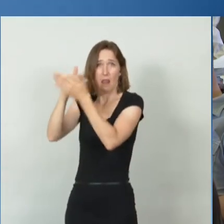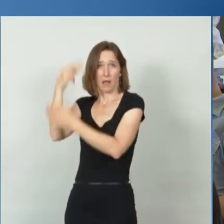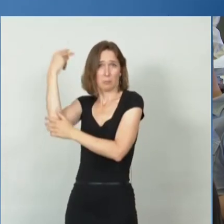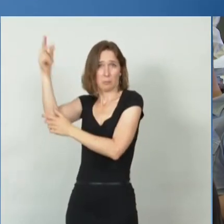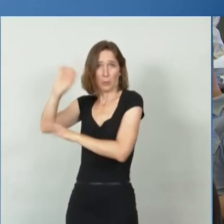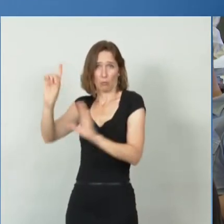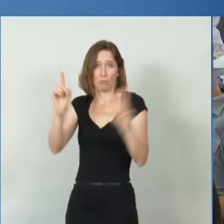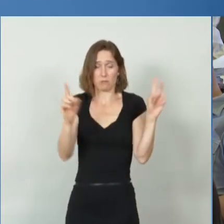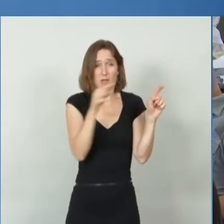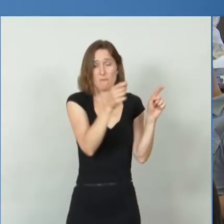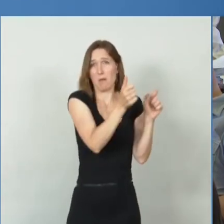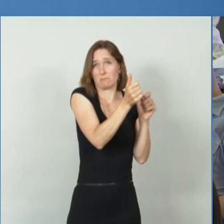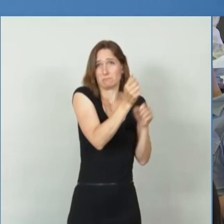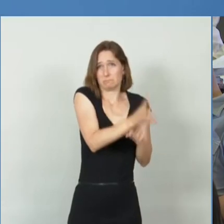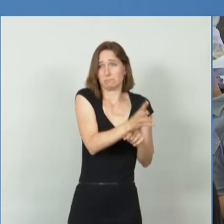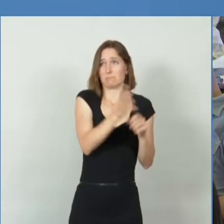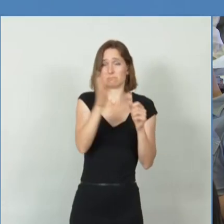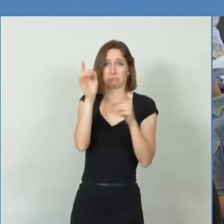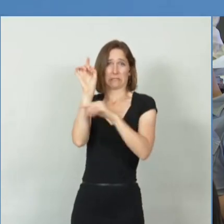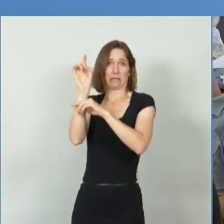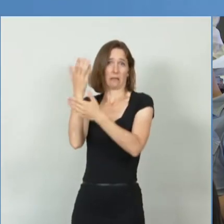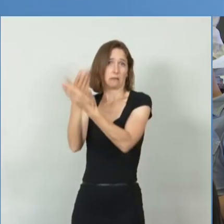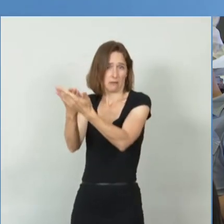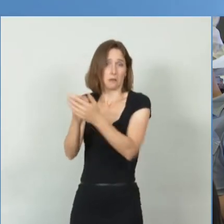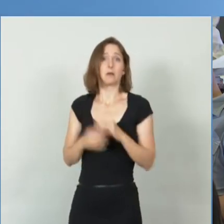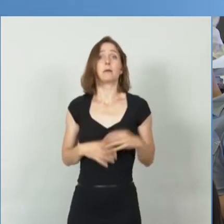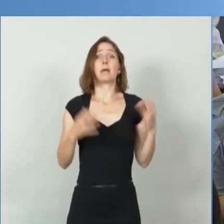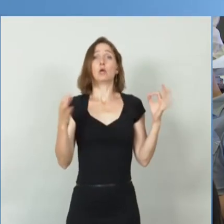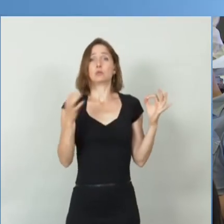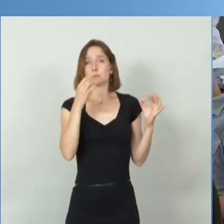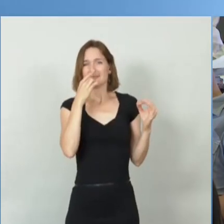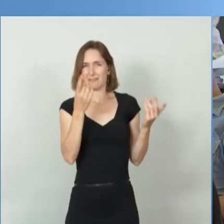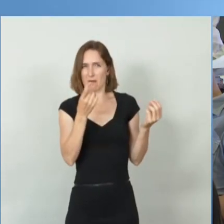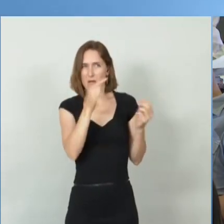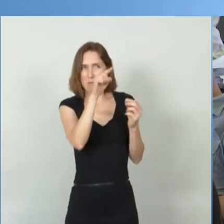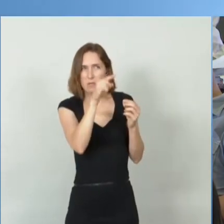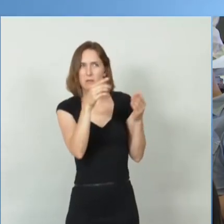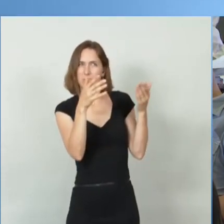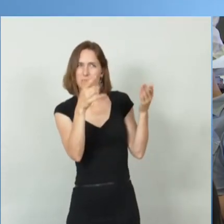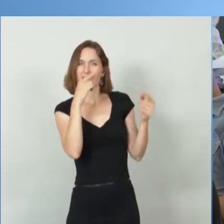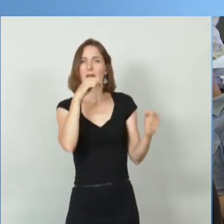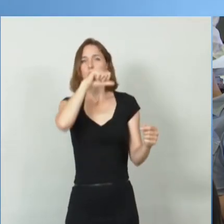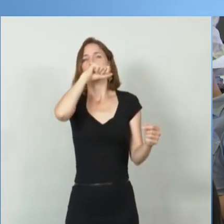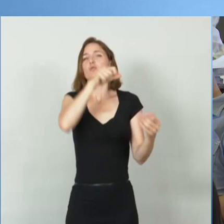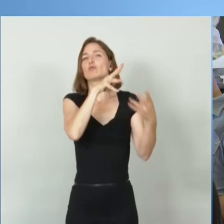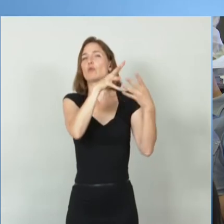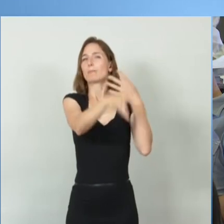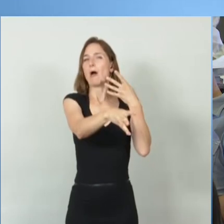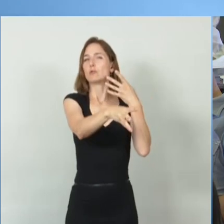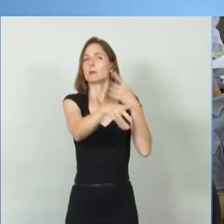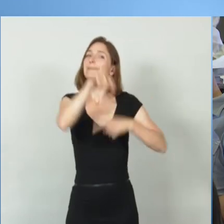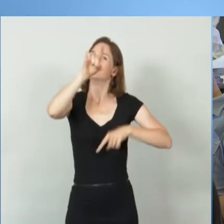cela souligne surtout l'intérêt à géométrie variable d'Éric Piol sur la rigueur et la transparence vis-à-vis des indemnités des